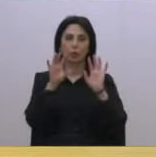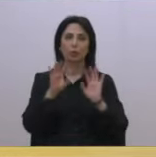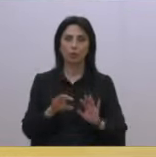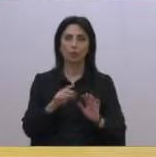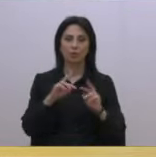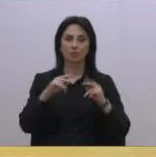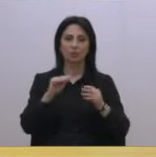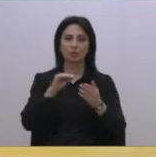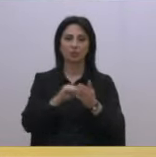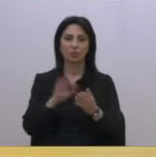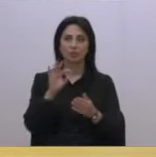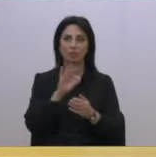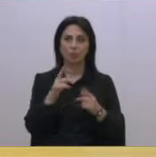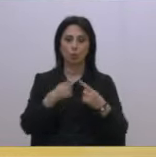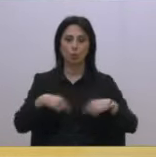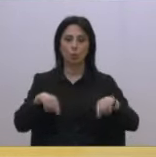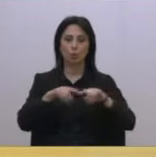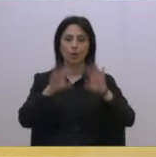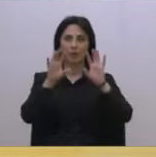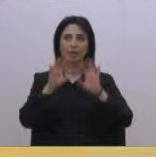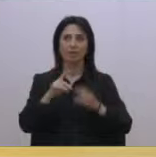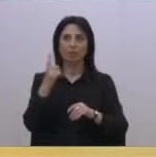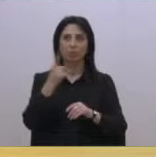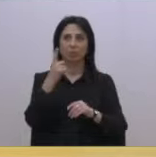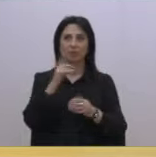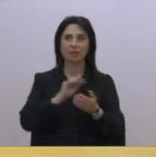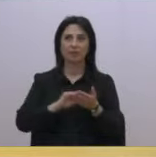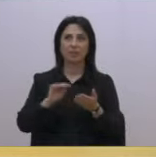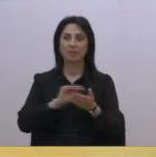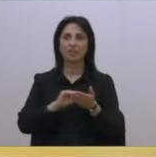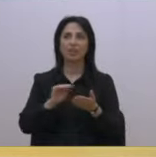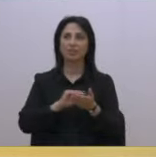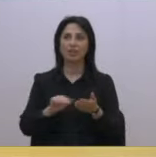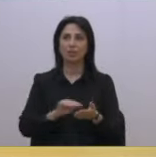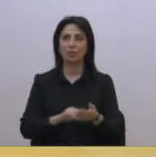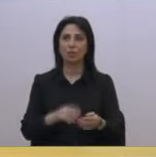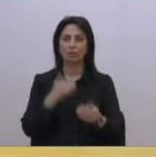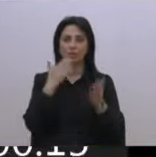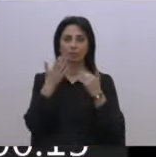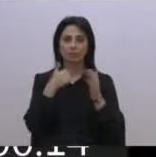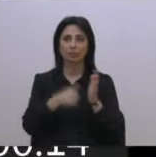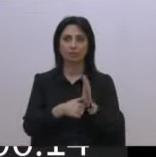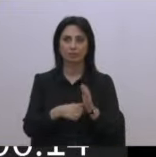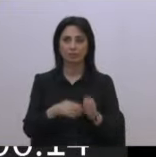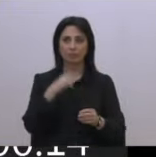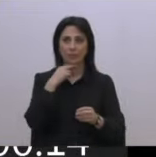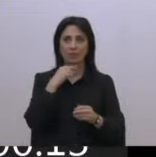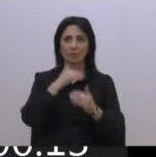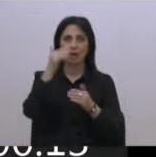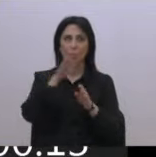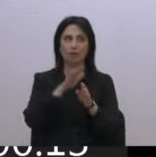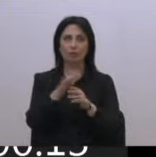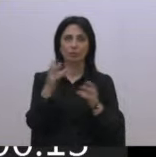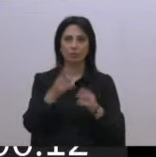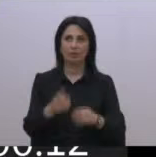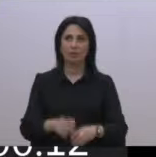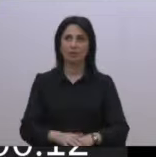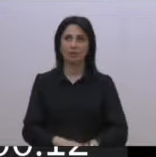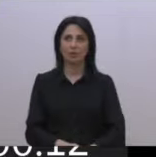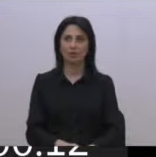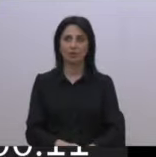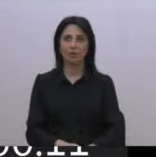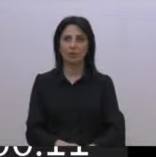ცვლილების შეტანის შესახებ ორგანულ კანონის პირვანდელ რედაქციას. თქო ჩართოთ კენჭისხრის რეჟიმი და ყურადღება მაღალი კვორუმი არის საჭირო.